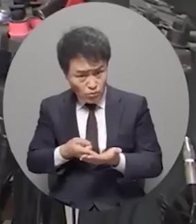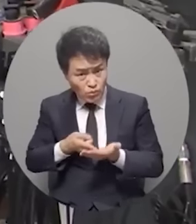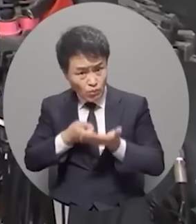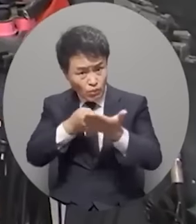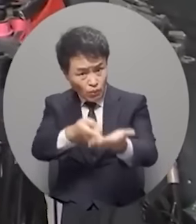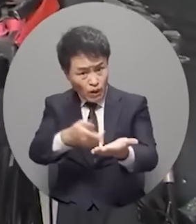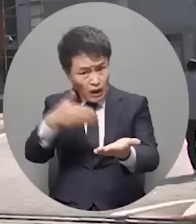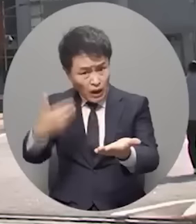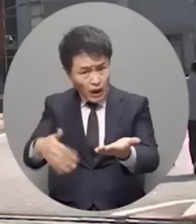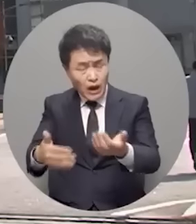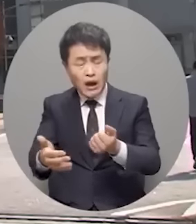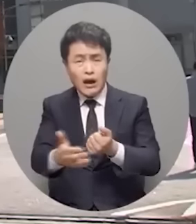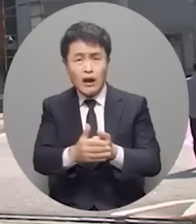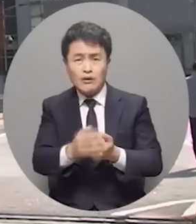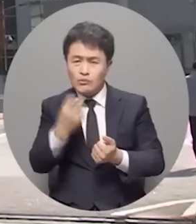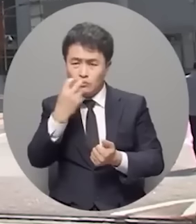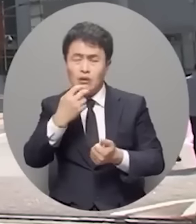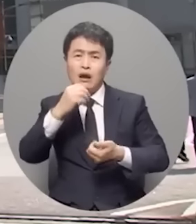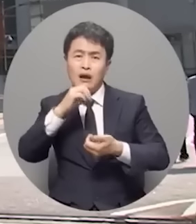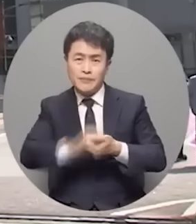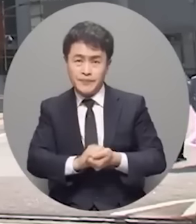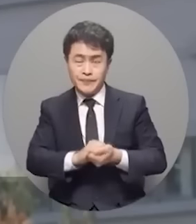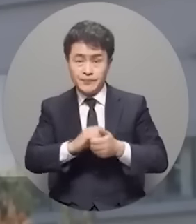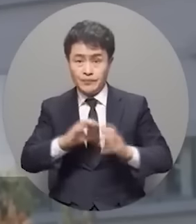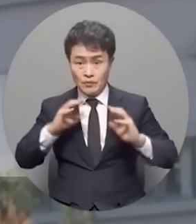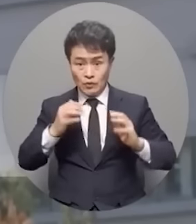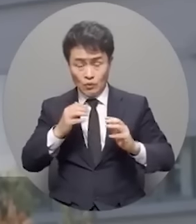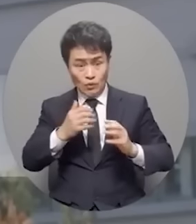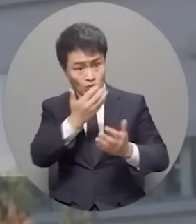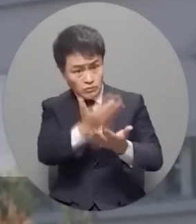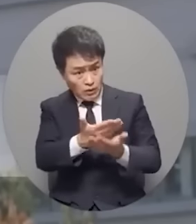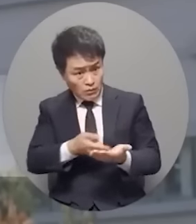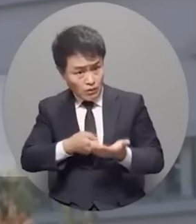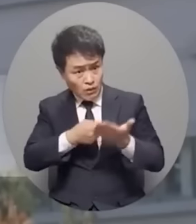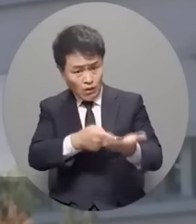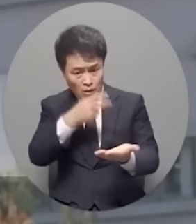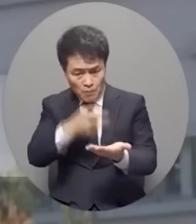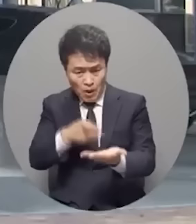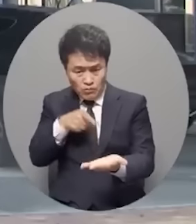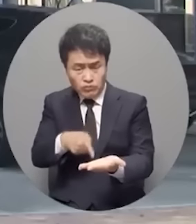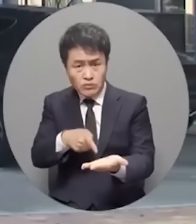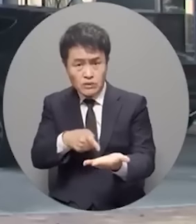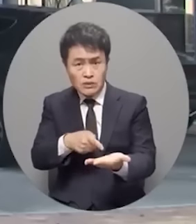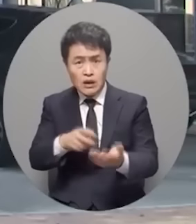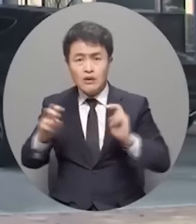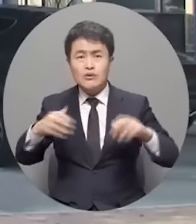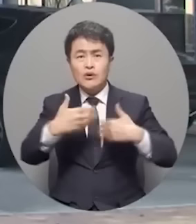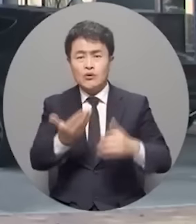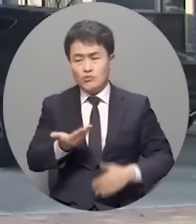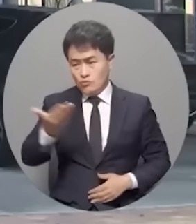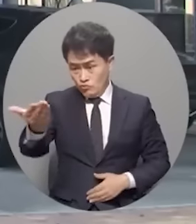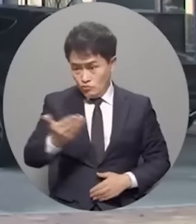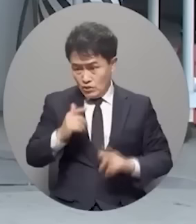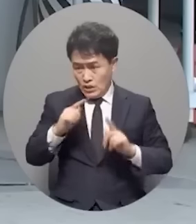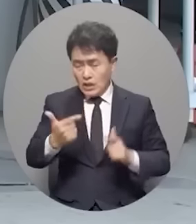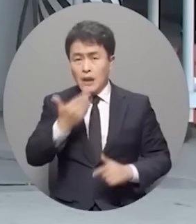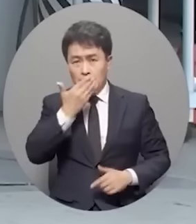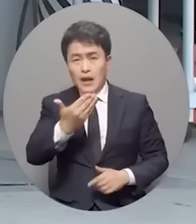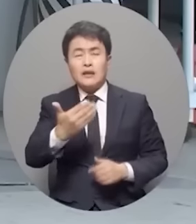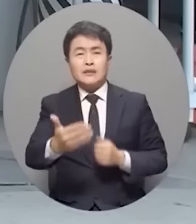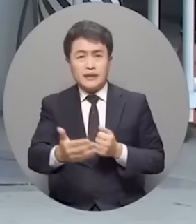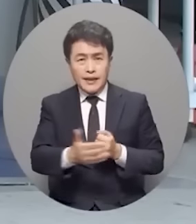있기 때문입니다. 국과수가 자료를 달라고 해도 현재 법 규정으로는 제조사가 주지 않아도 되기